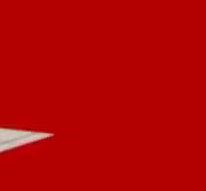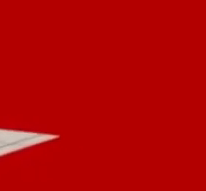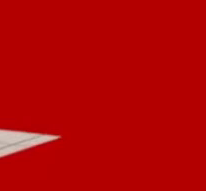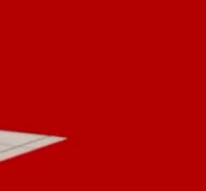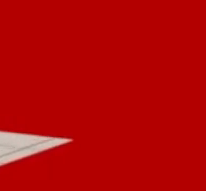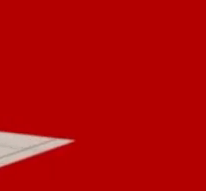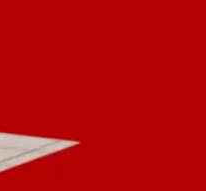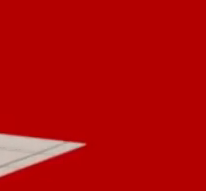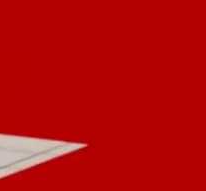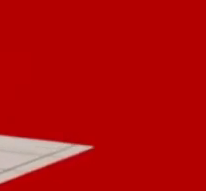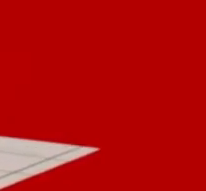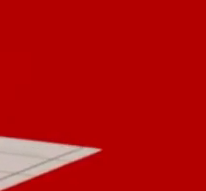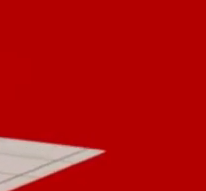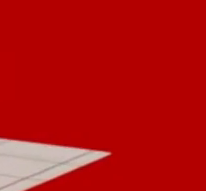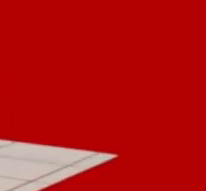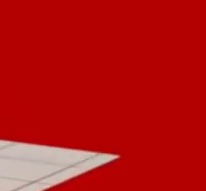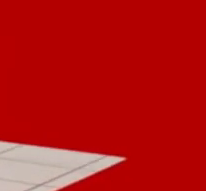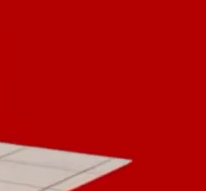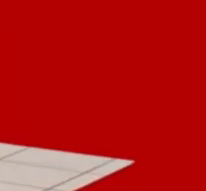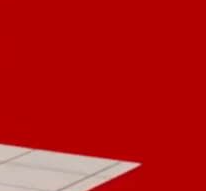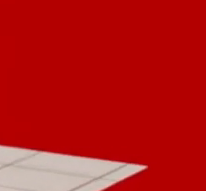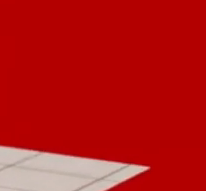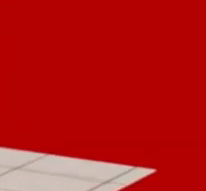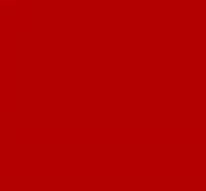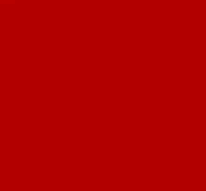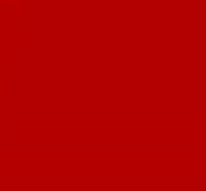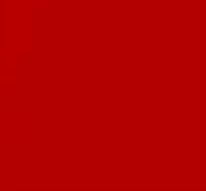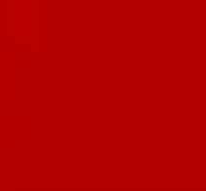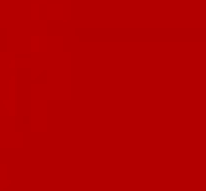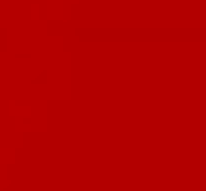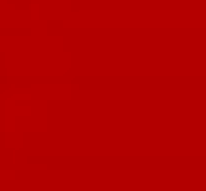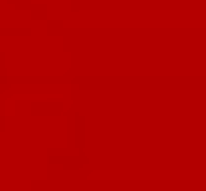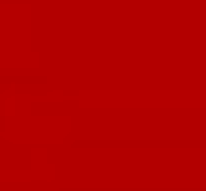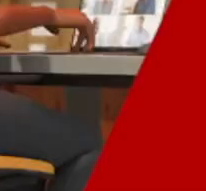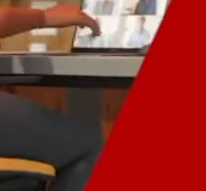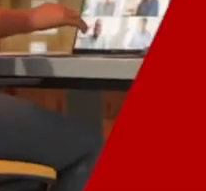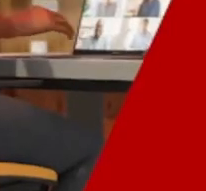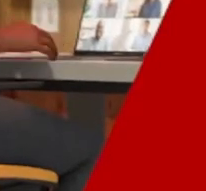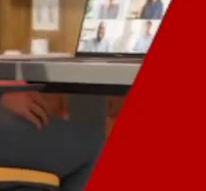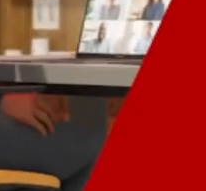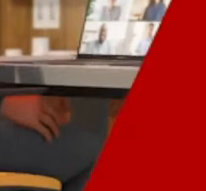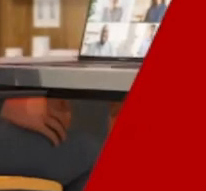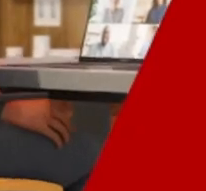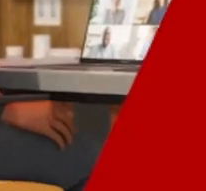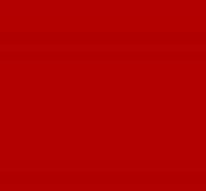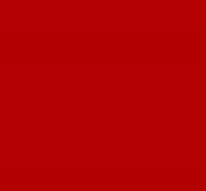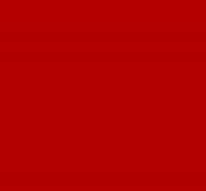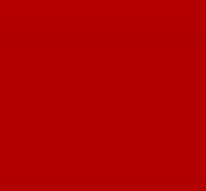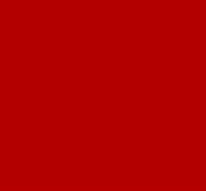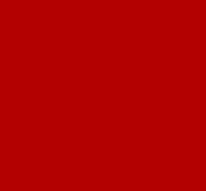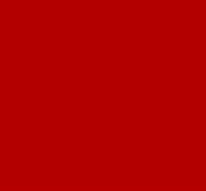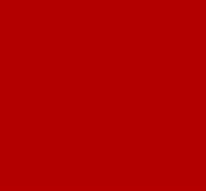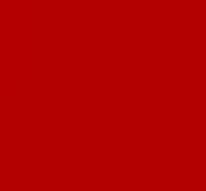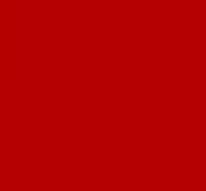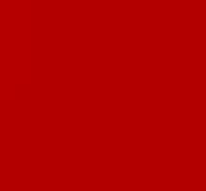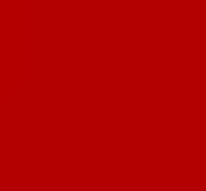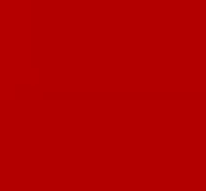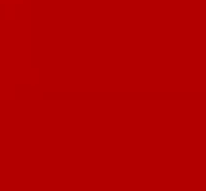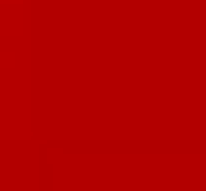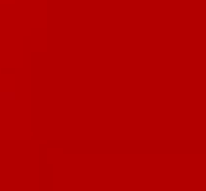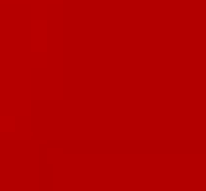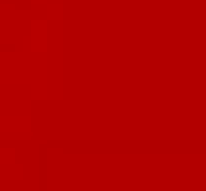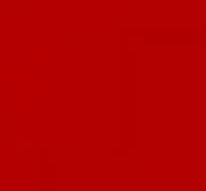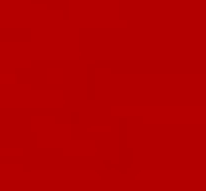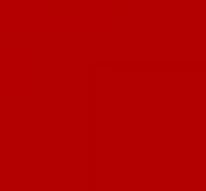Kufanikisha mikutano yako na mtandao wenye kuaminika Tanzania. Foji ya ukweli ni moja tu. Kutoka mtandao